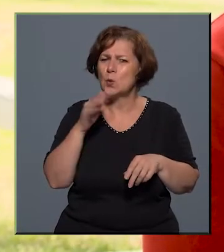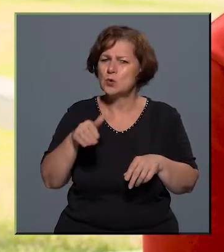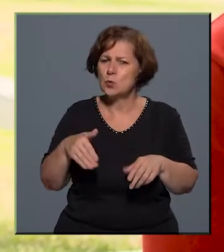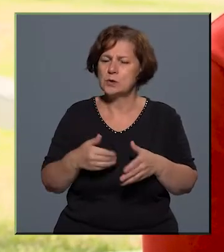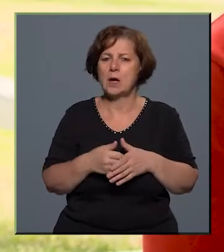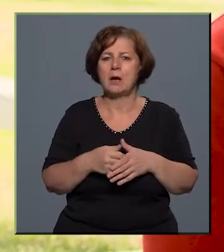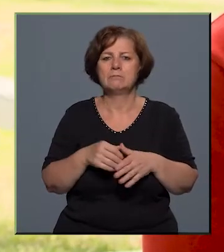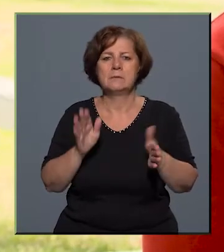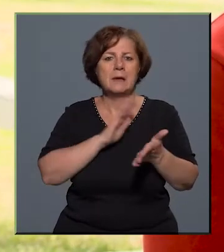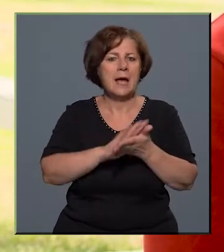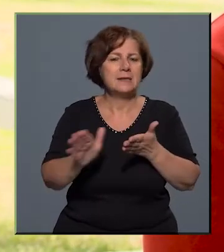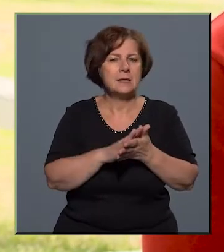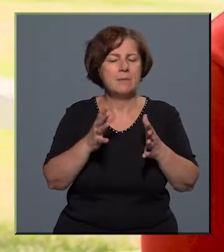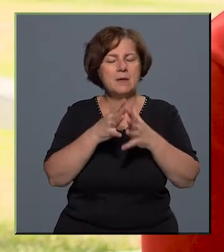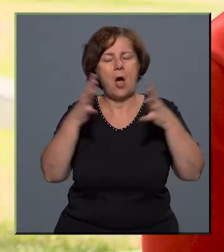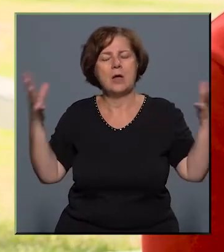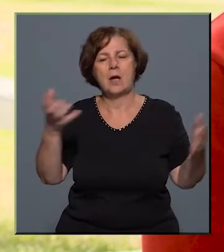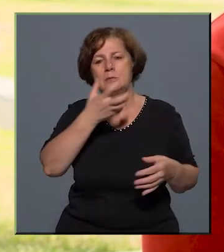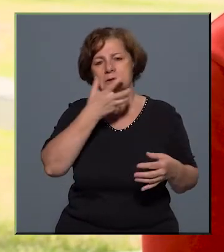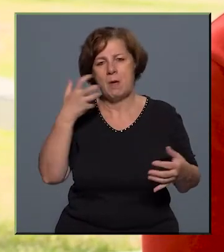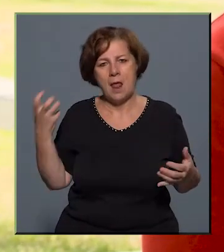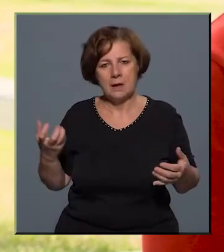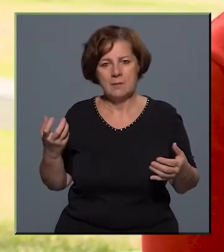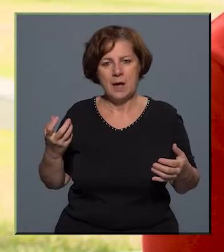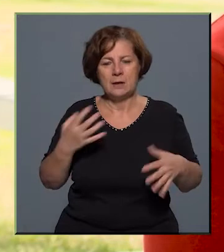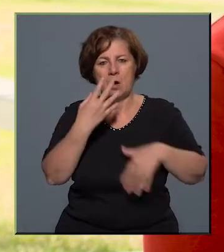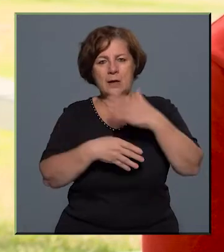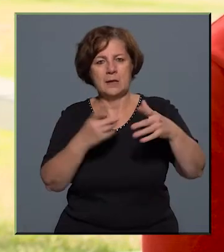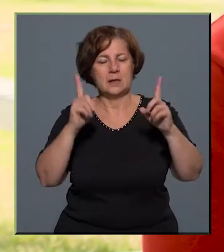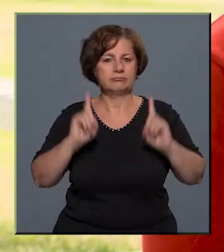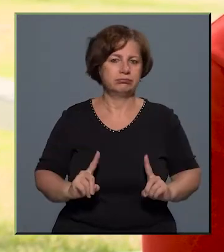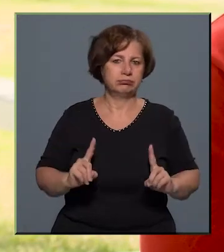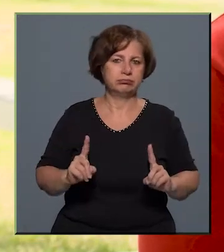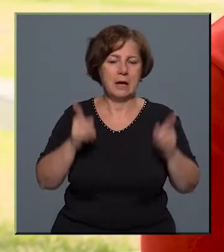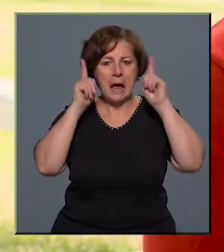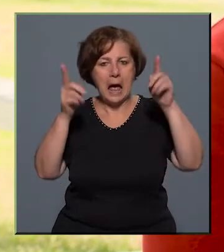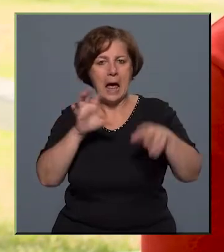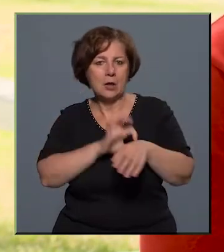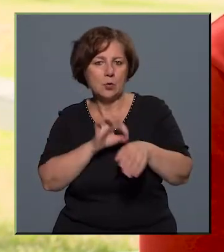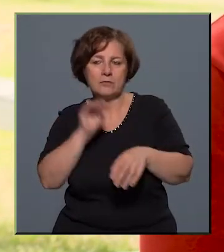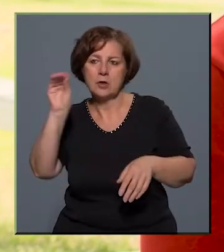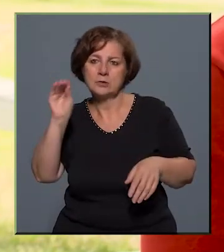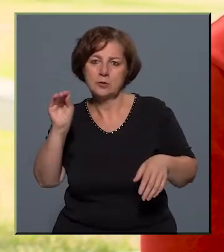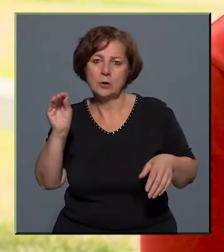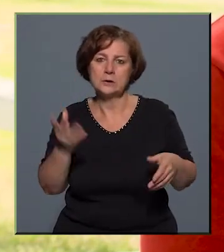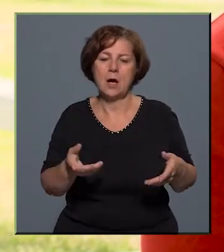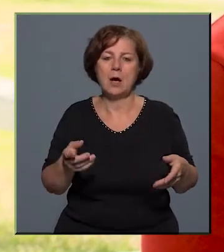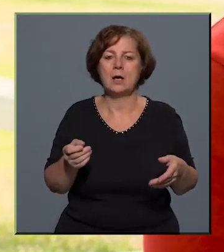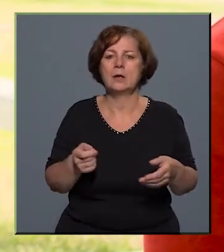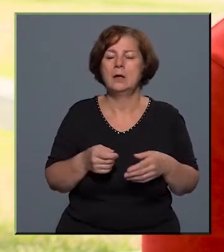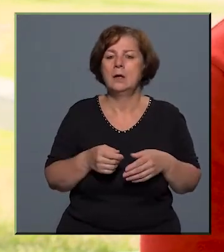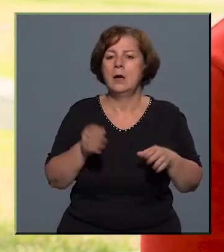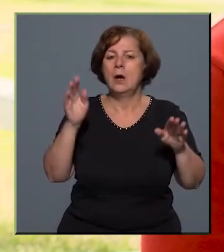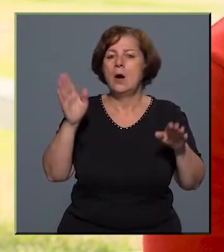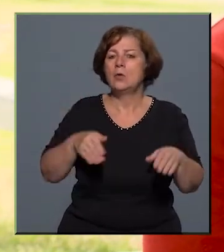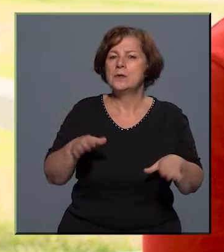kutya, egyszerűen ebben a nagyon nagy melegben beállt a keringés, azonnal állatorvosnak szóltak, a